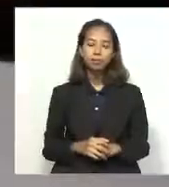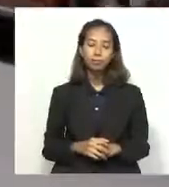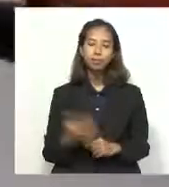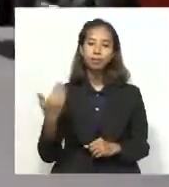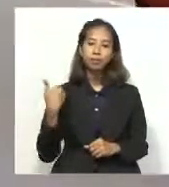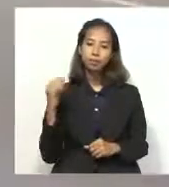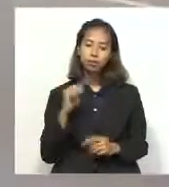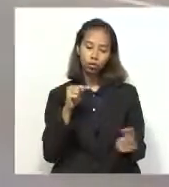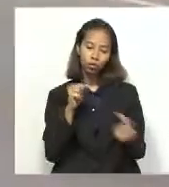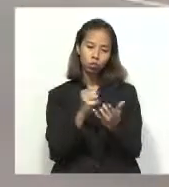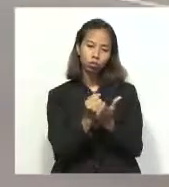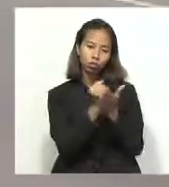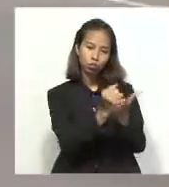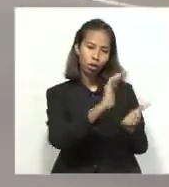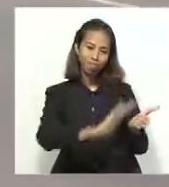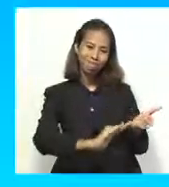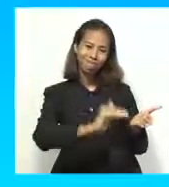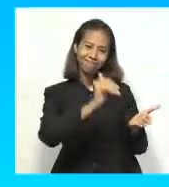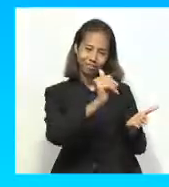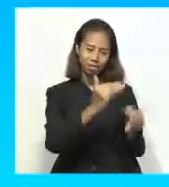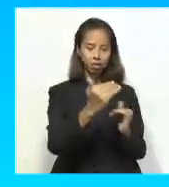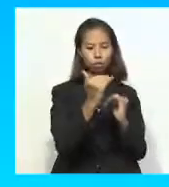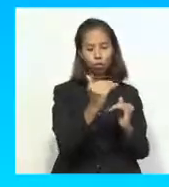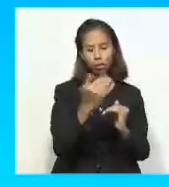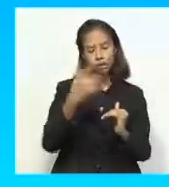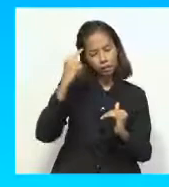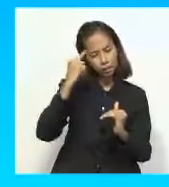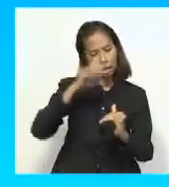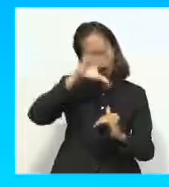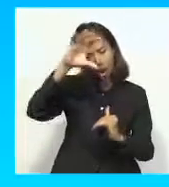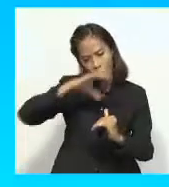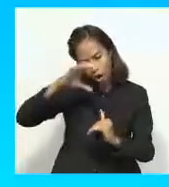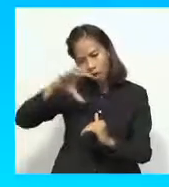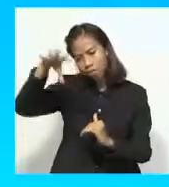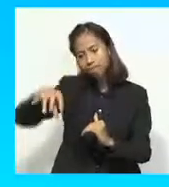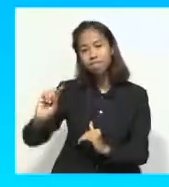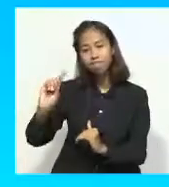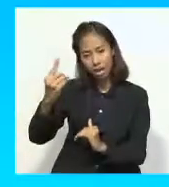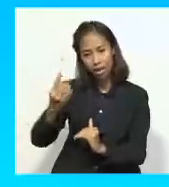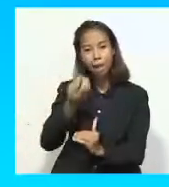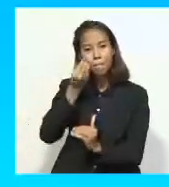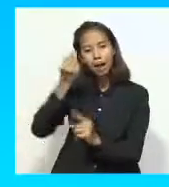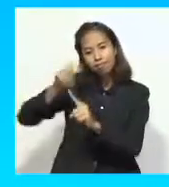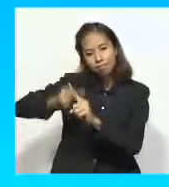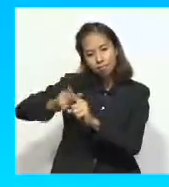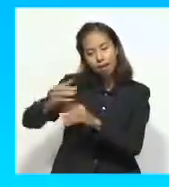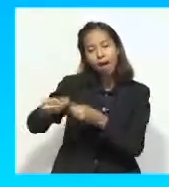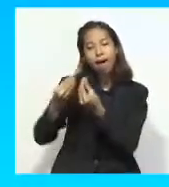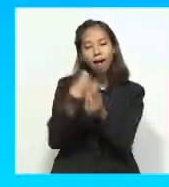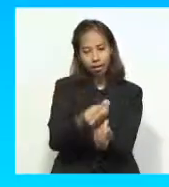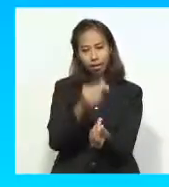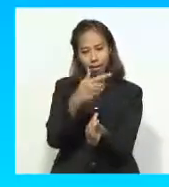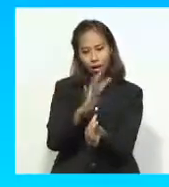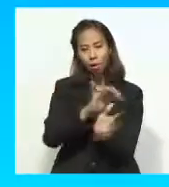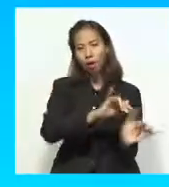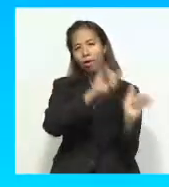ในเรื่องของการฟื้นฟูนะครับได้มีการกำหนดพื้นที่เพื่อที่จะสร้างบ้านให้กับครอบครัวที่ได้รับผลกระทบทั้ง7หลังคาเรือนนะครับแล้วก็ให้มี